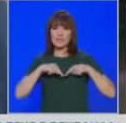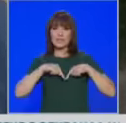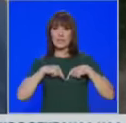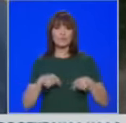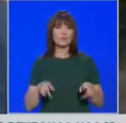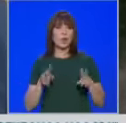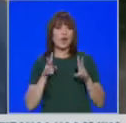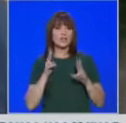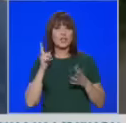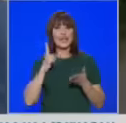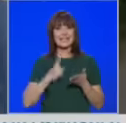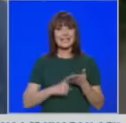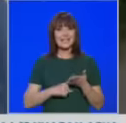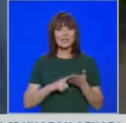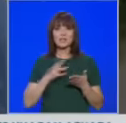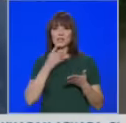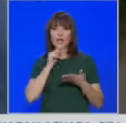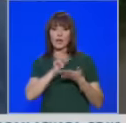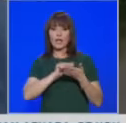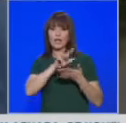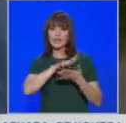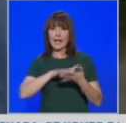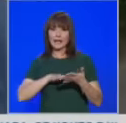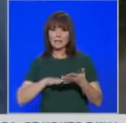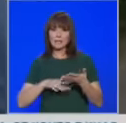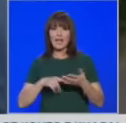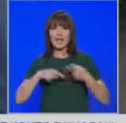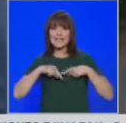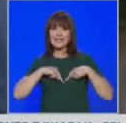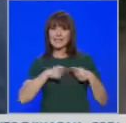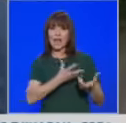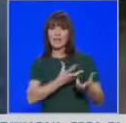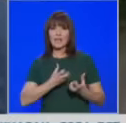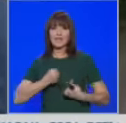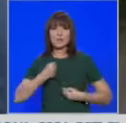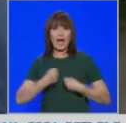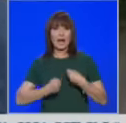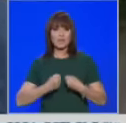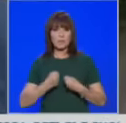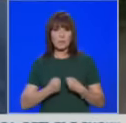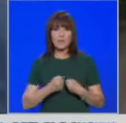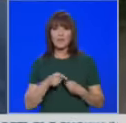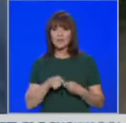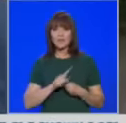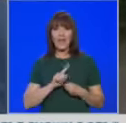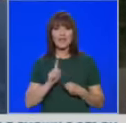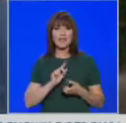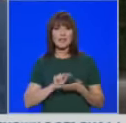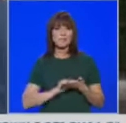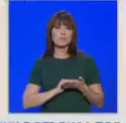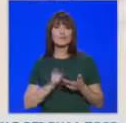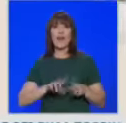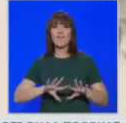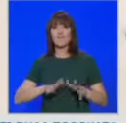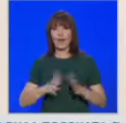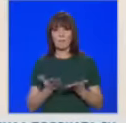решение или задължението в някои текстове, съда да конфискува автомобила. Никъде не сме записали, че този автомобил временно се отнема до произнасяне